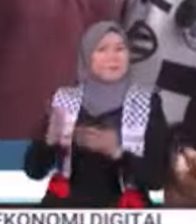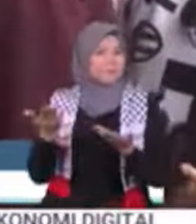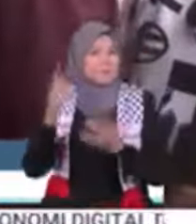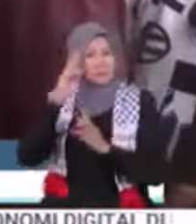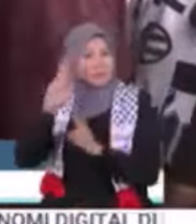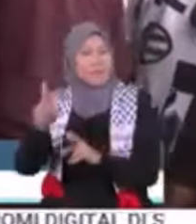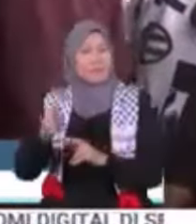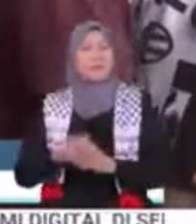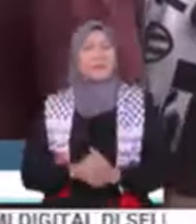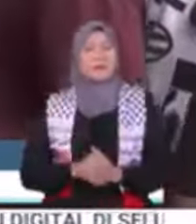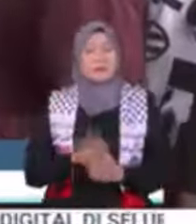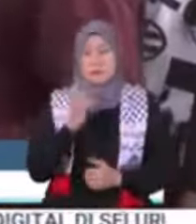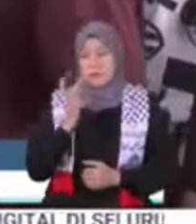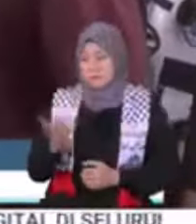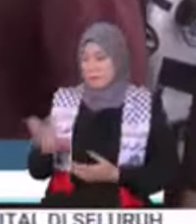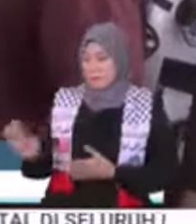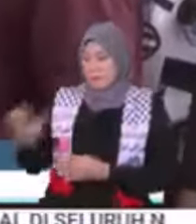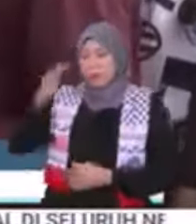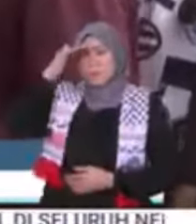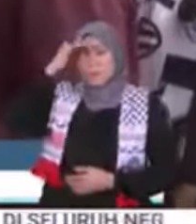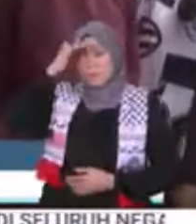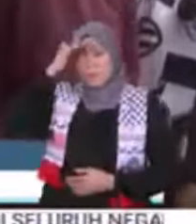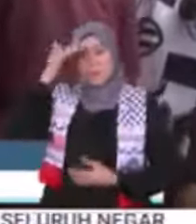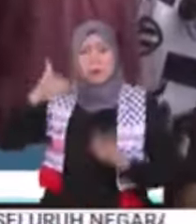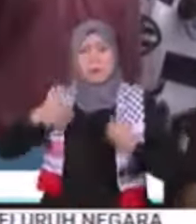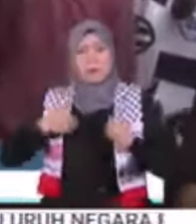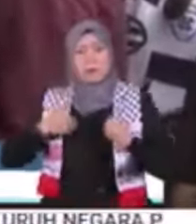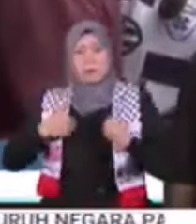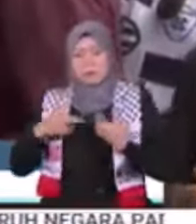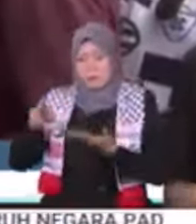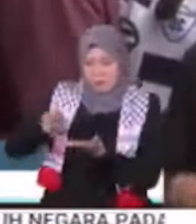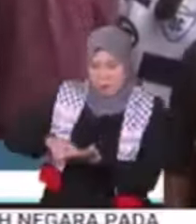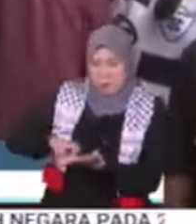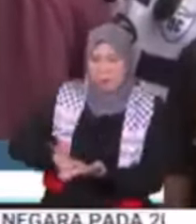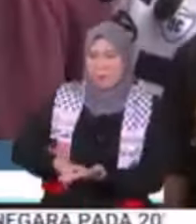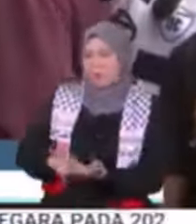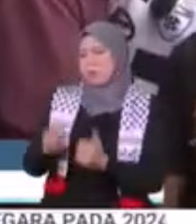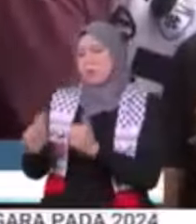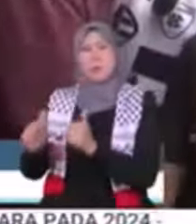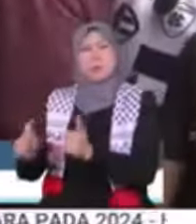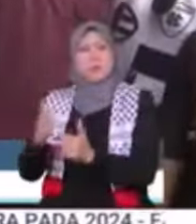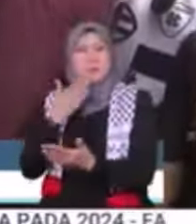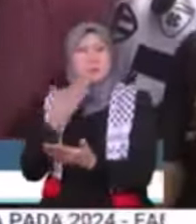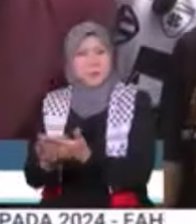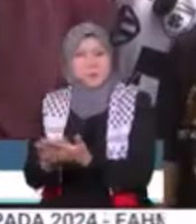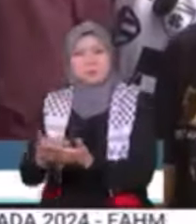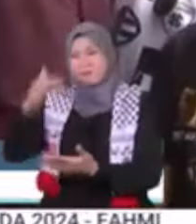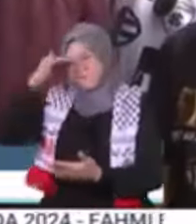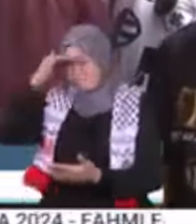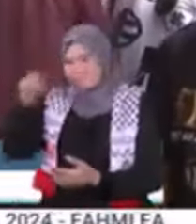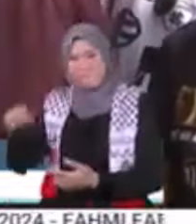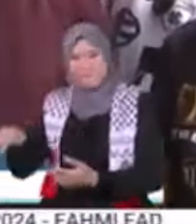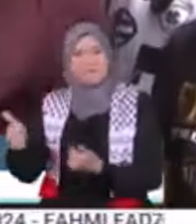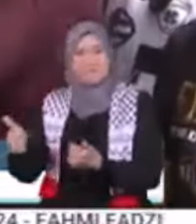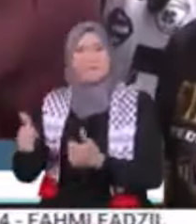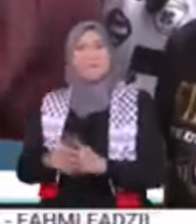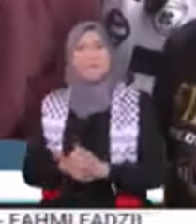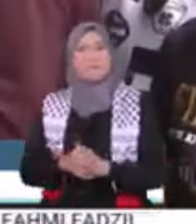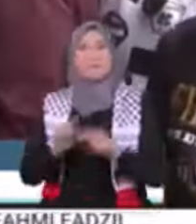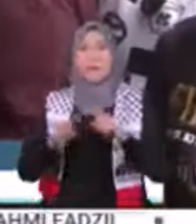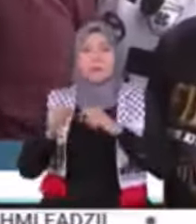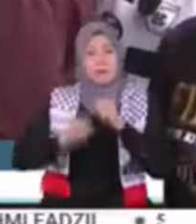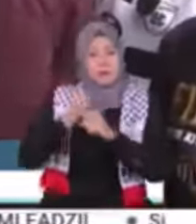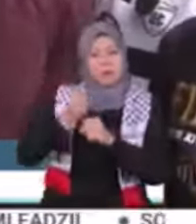bang, kita tahu di atas kertas JDT mempunyai profil ataupun rekod yang cukup baik. Bukan sahaja tahun ini,